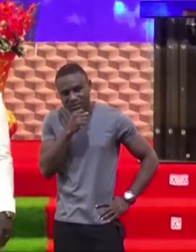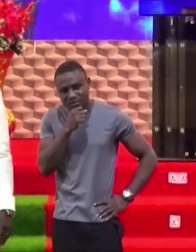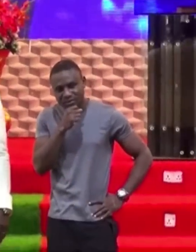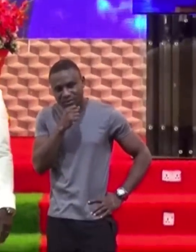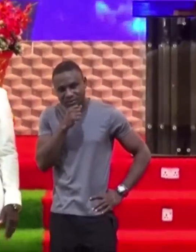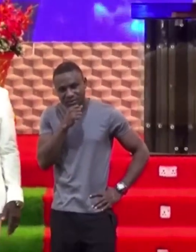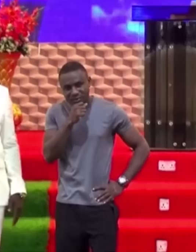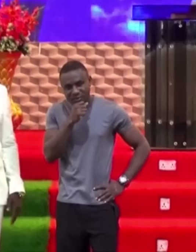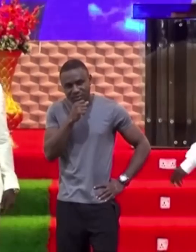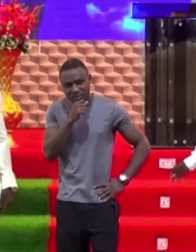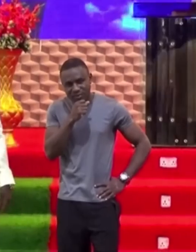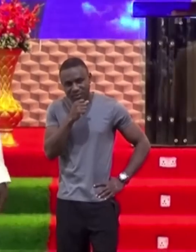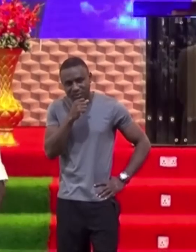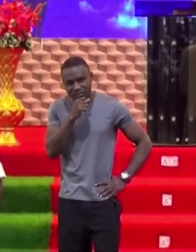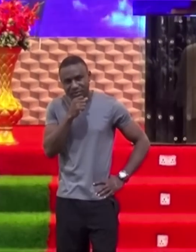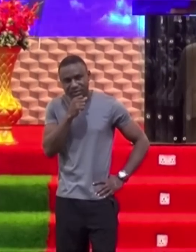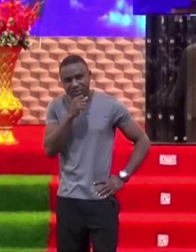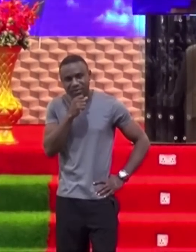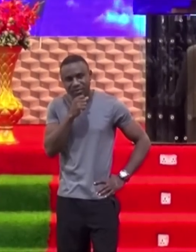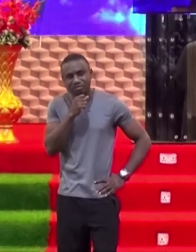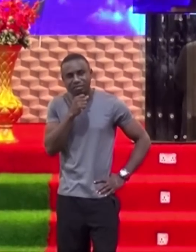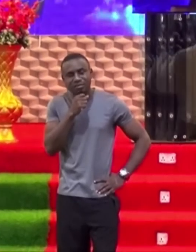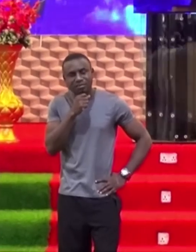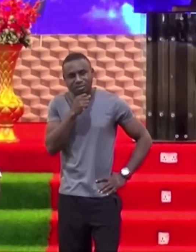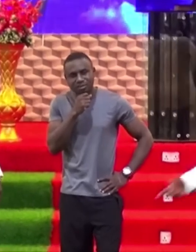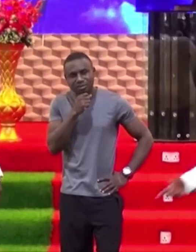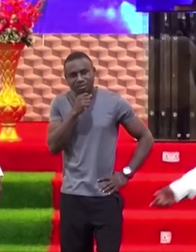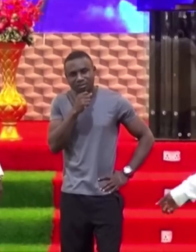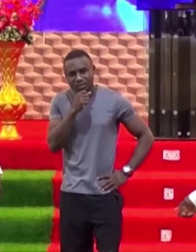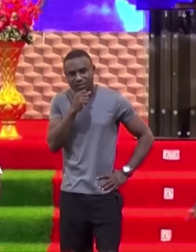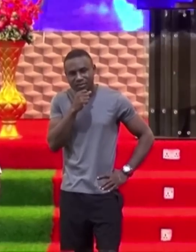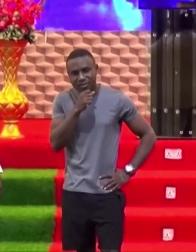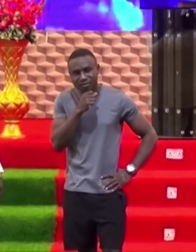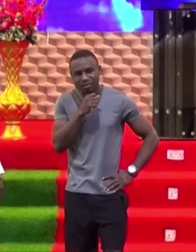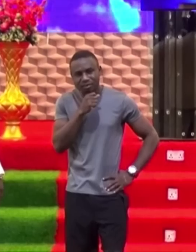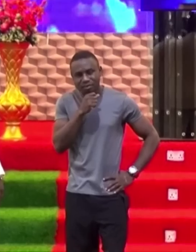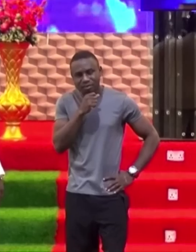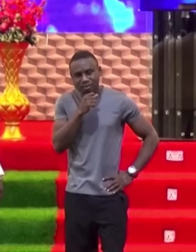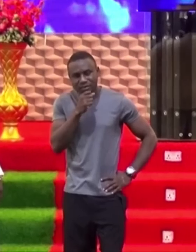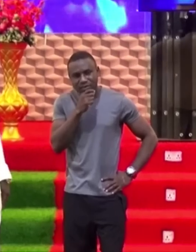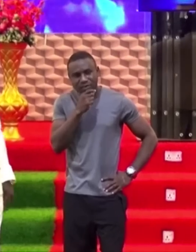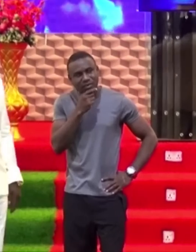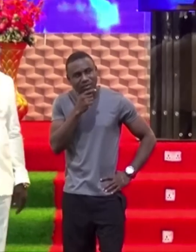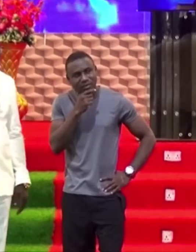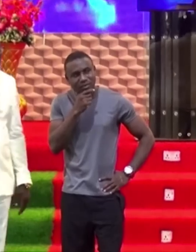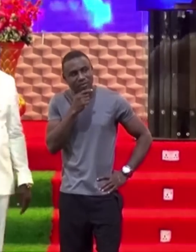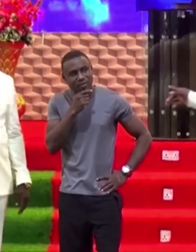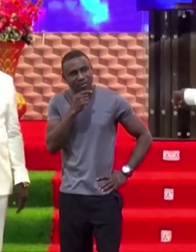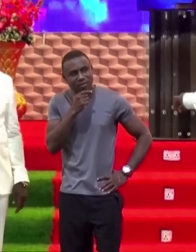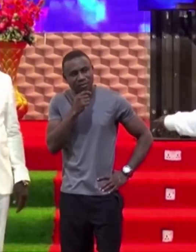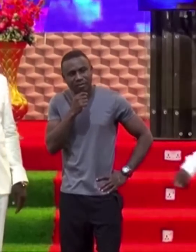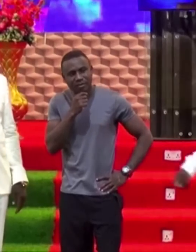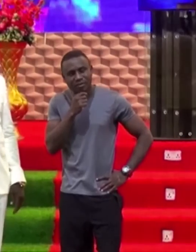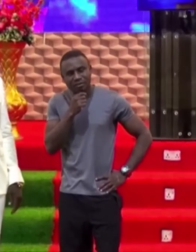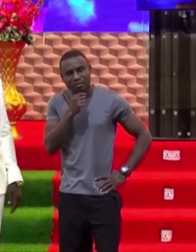of airline. Kí la fẹ́ ṣe? Ṣé màá wá dá lọ màá fọmọ́lẹ̀? Kò possible. Mo ti dàrú mi ò ní àìjẹ́ kó